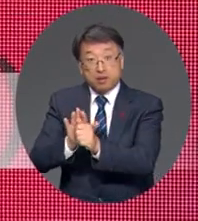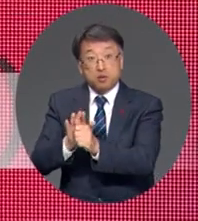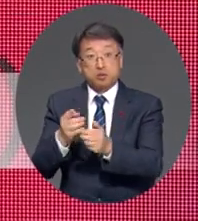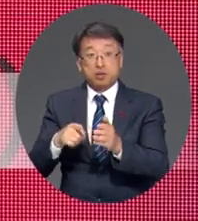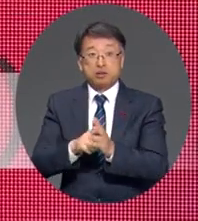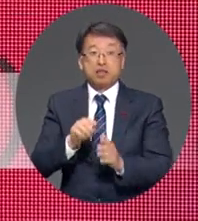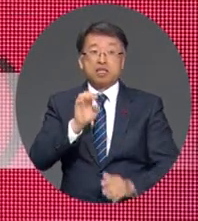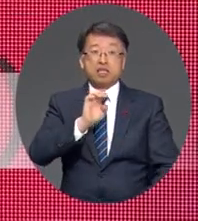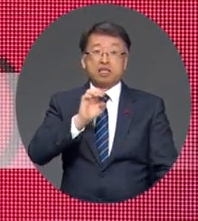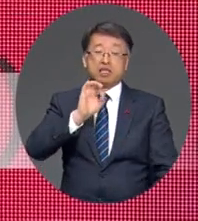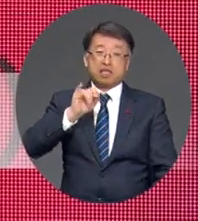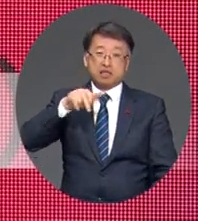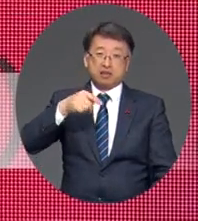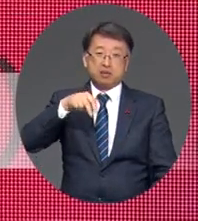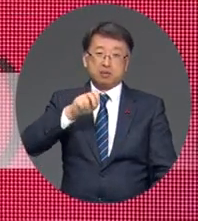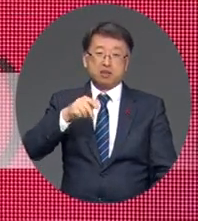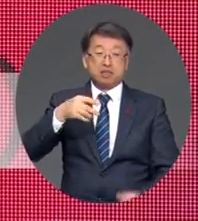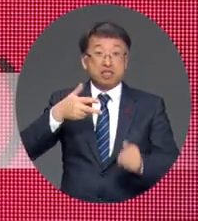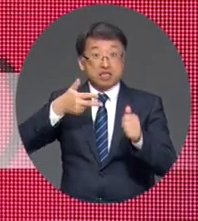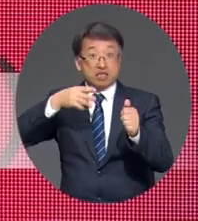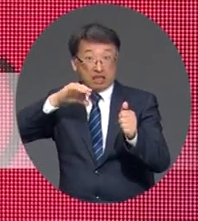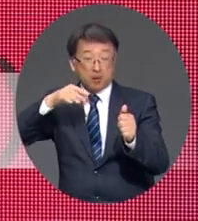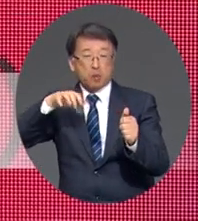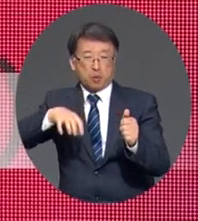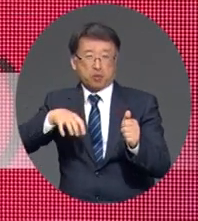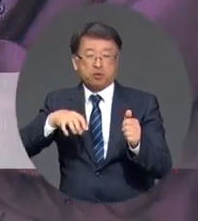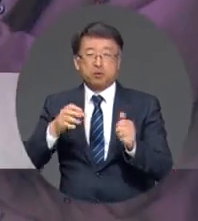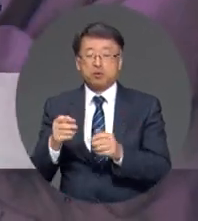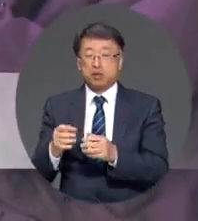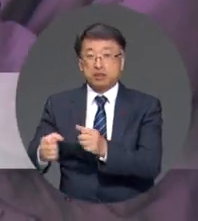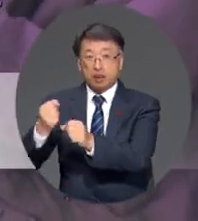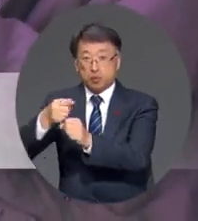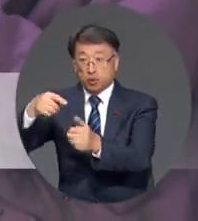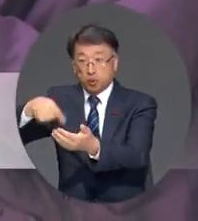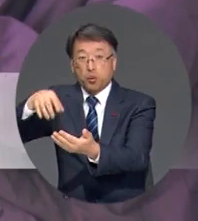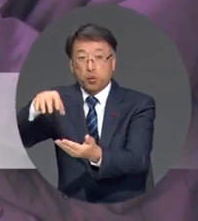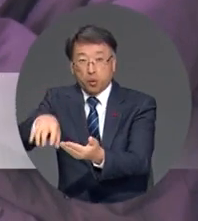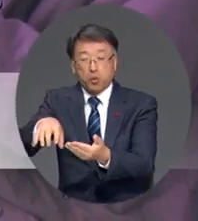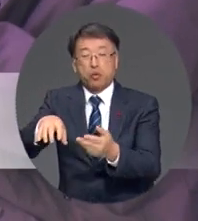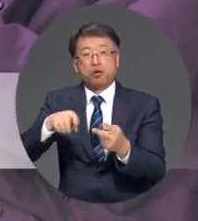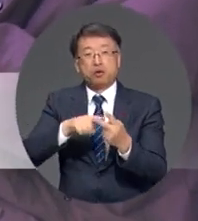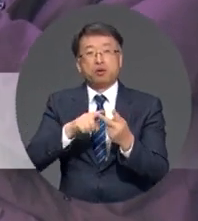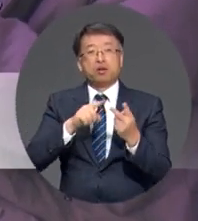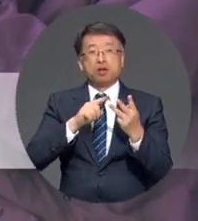위한 이커머스 스튜디오와 창업자와 지역 주민의 교육 공간인